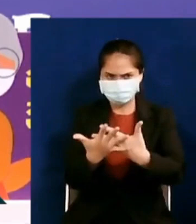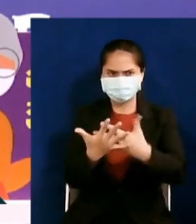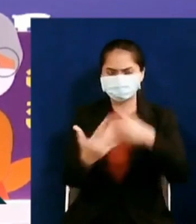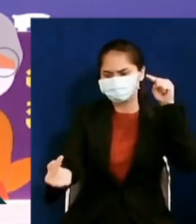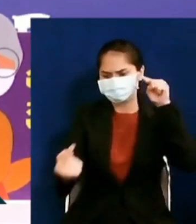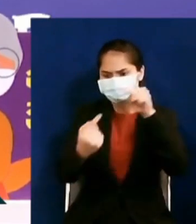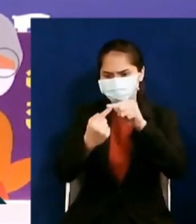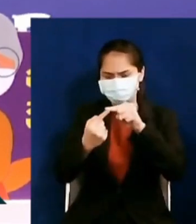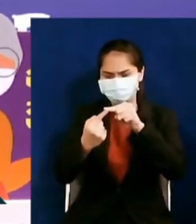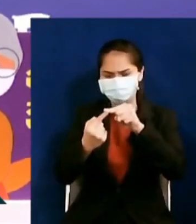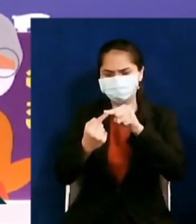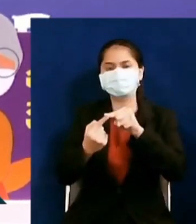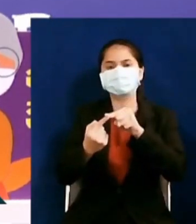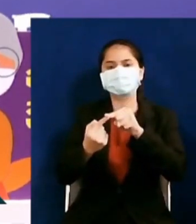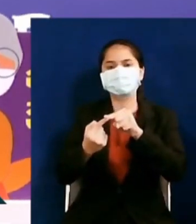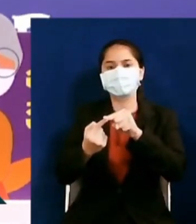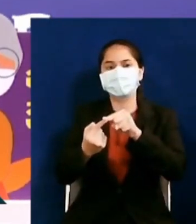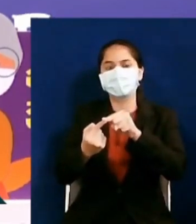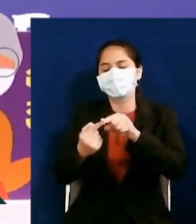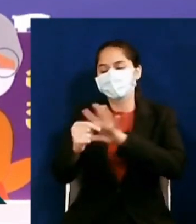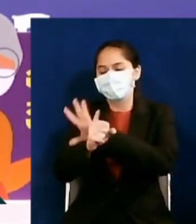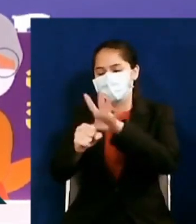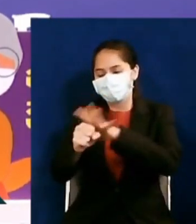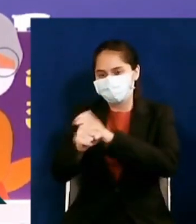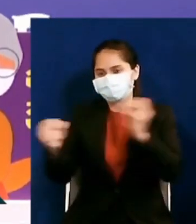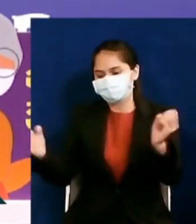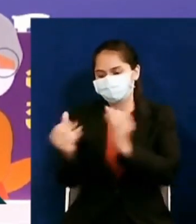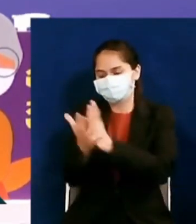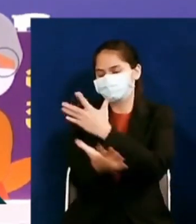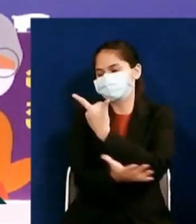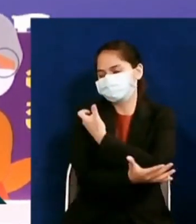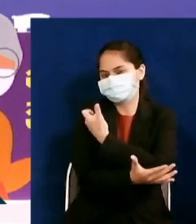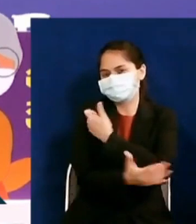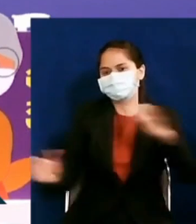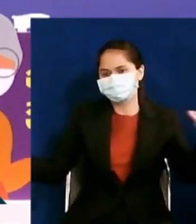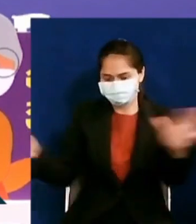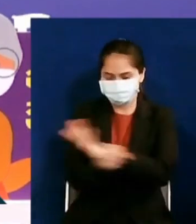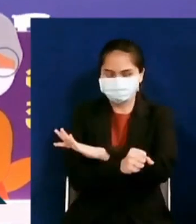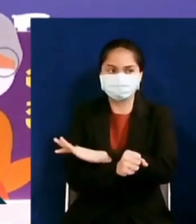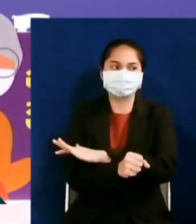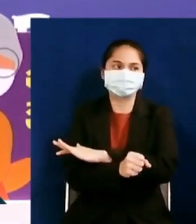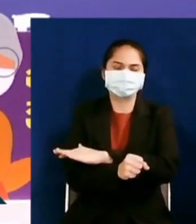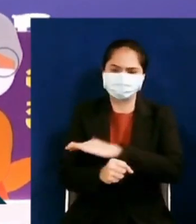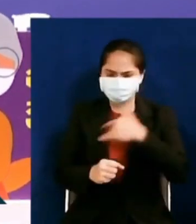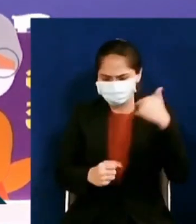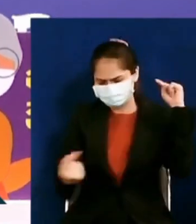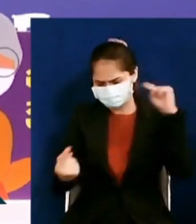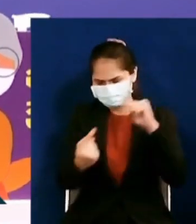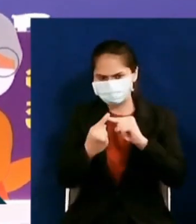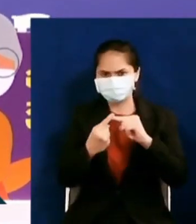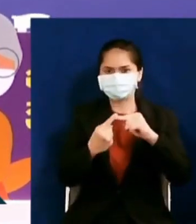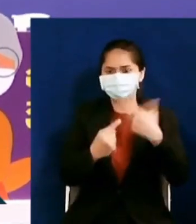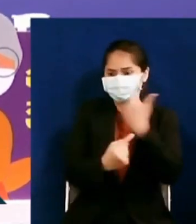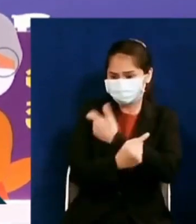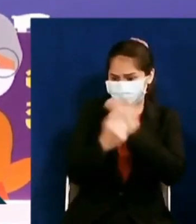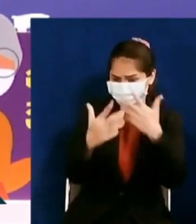ก็ตัวใหม่น้องใหม่มาแรงเลยก็คือโอมิครอนถูกจัดอันดับความน่าเป็นห่วงอย่างรวดเร็วขึ้นมาเป็นตัวที่5นั่